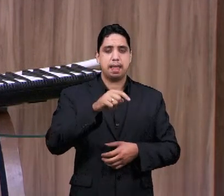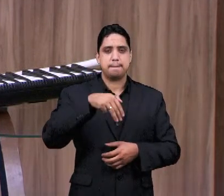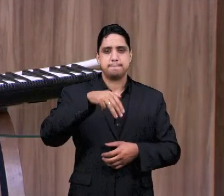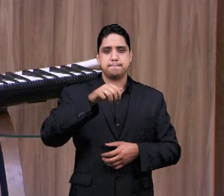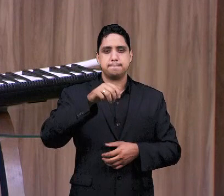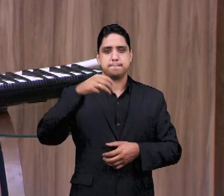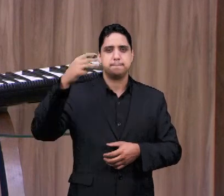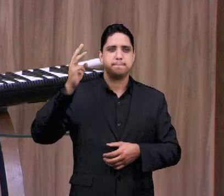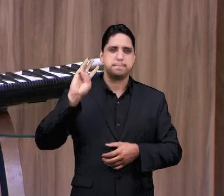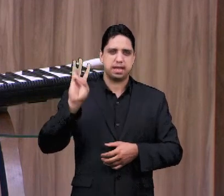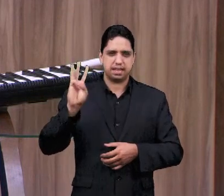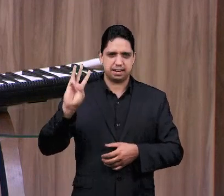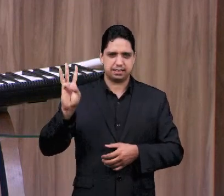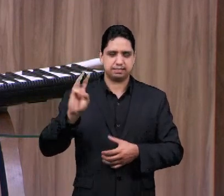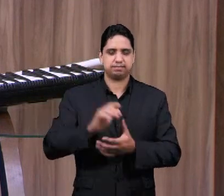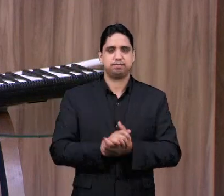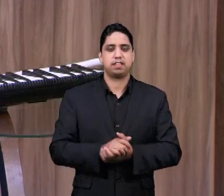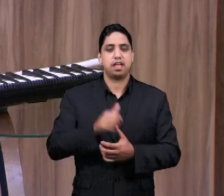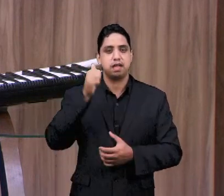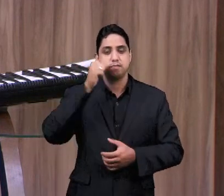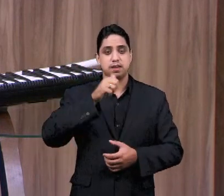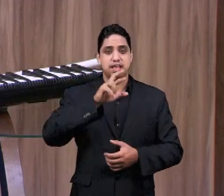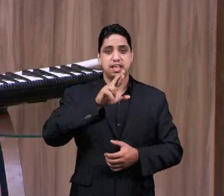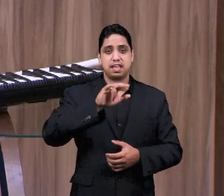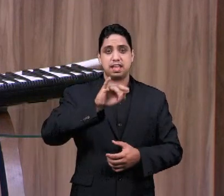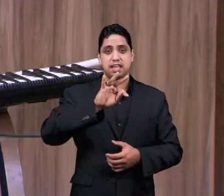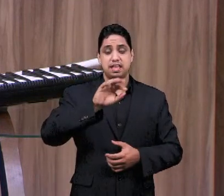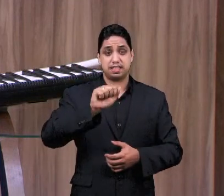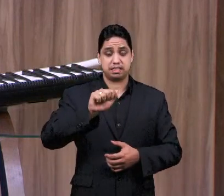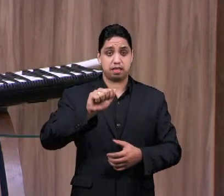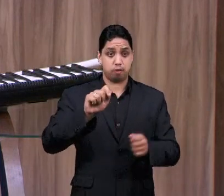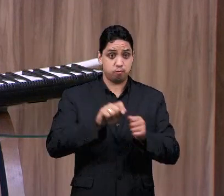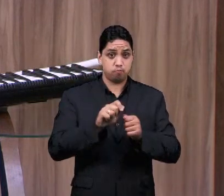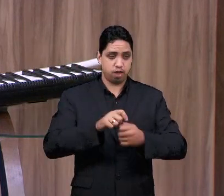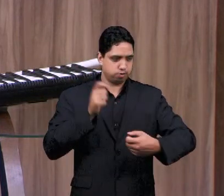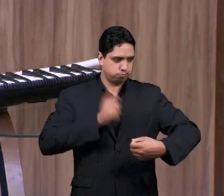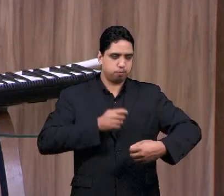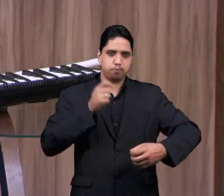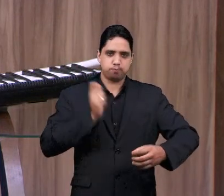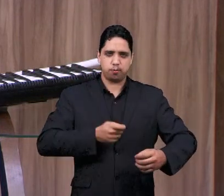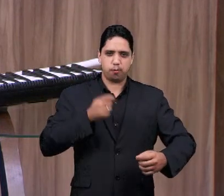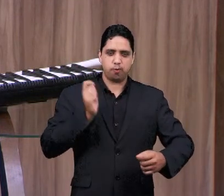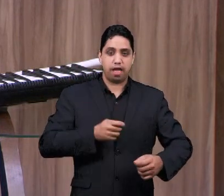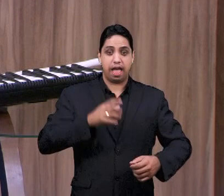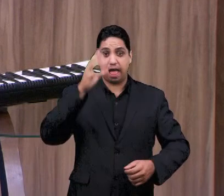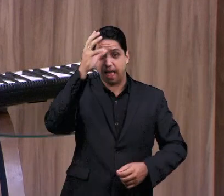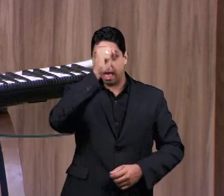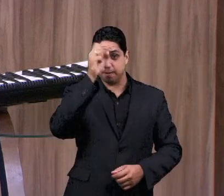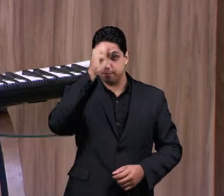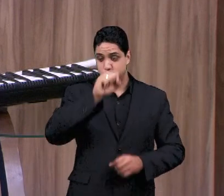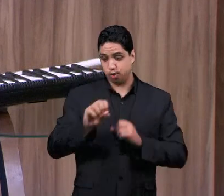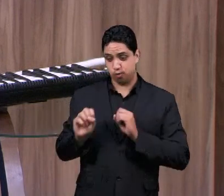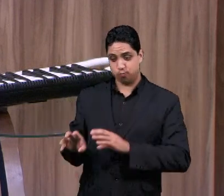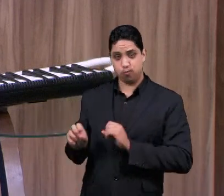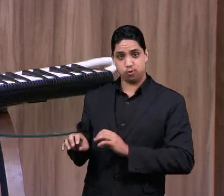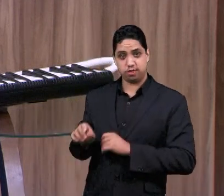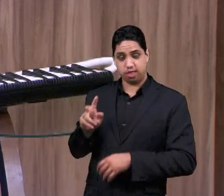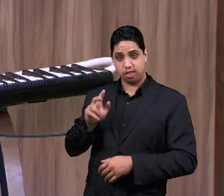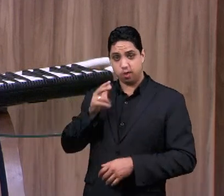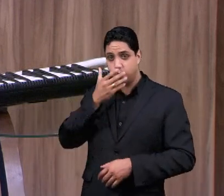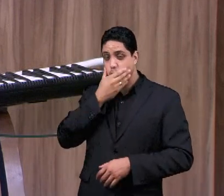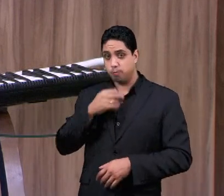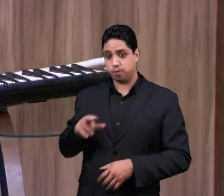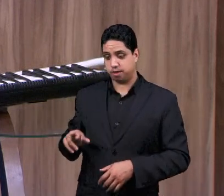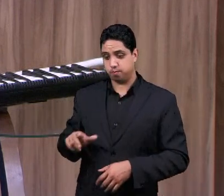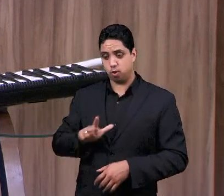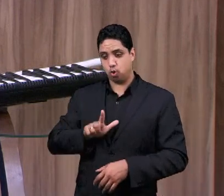Maranhão. Rita Larissa a fait son tambour, a appris à jouer et est allé enseigner son frère Luiz